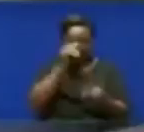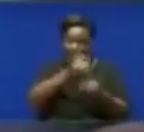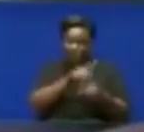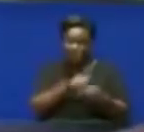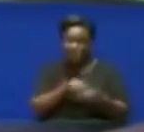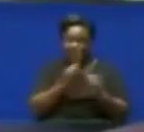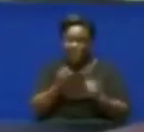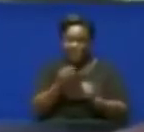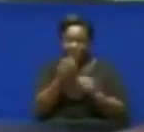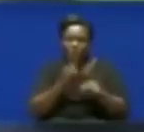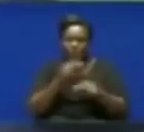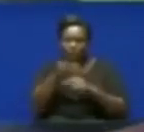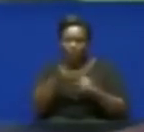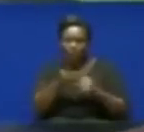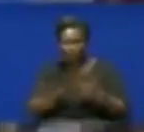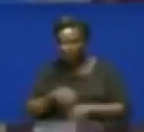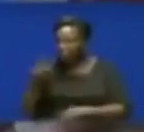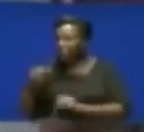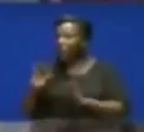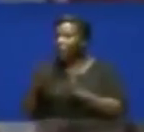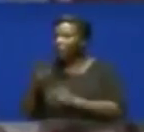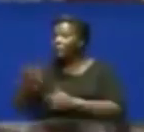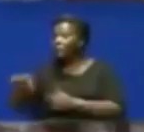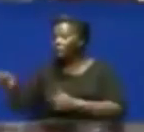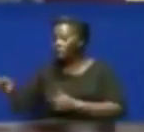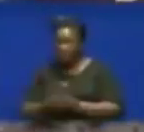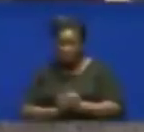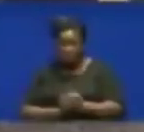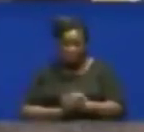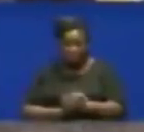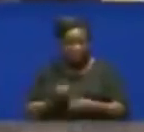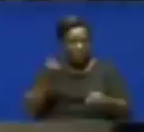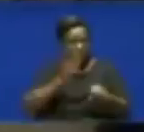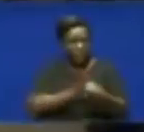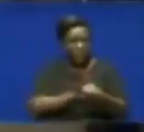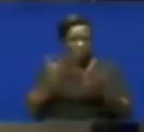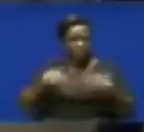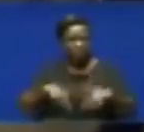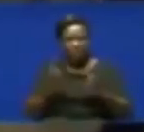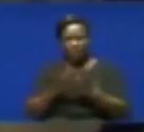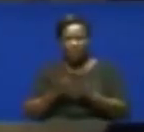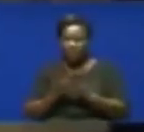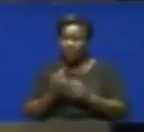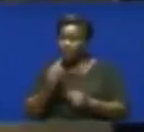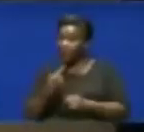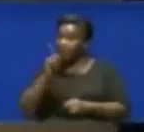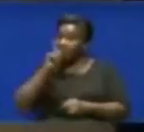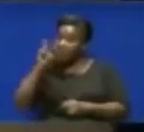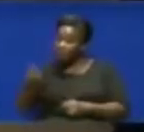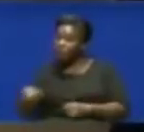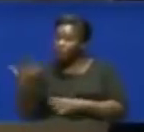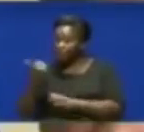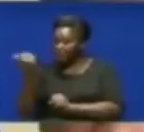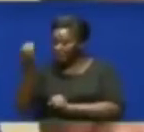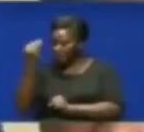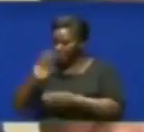watu wanaogopa hata kuja kununua vitu sokoni. Wataalamu wa afya nao wanahakikisha kila mmoja anaelimika kuhusu virusi vya